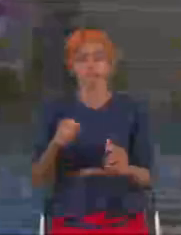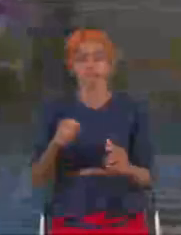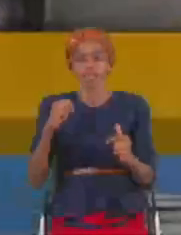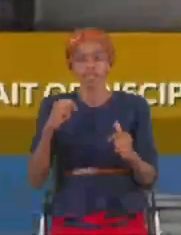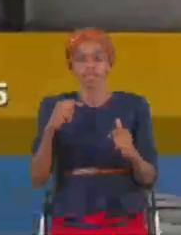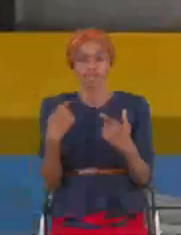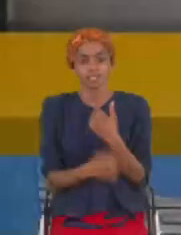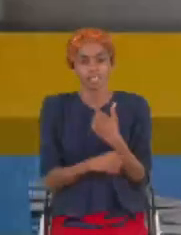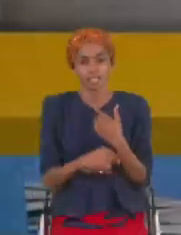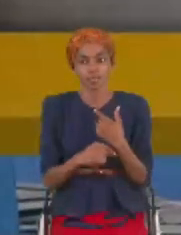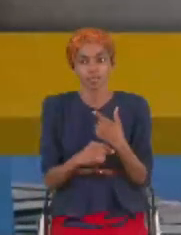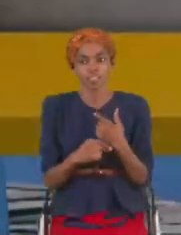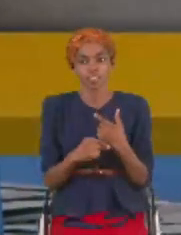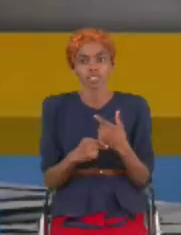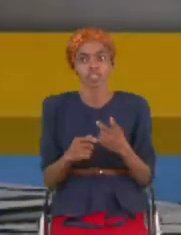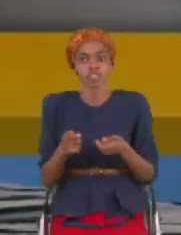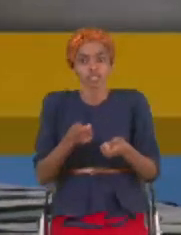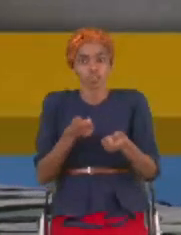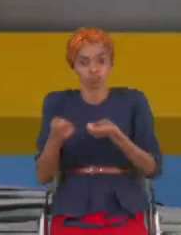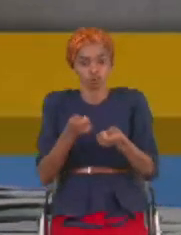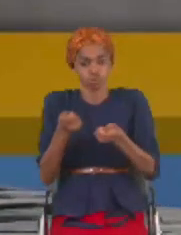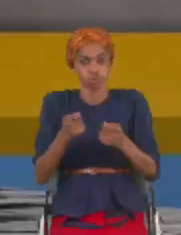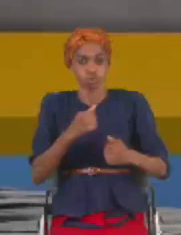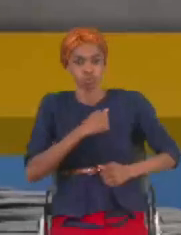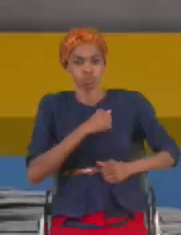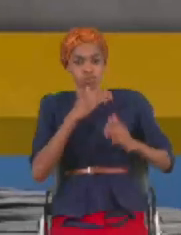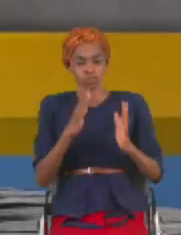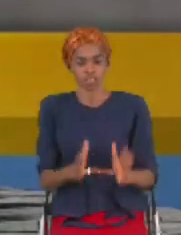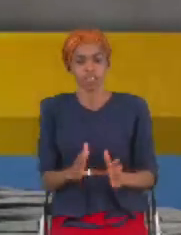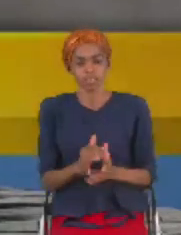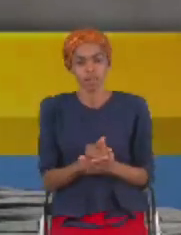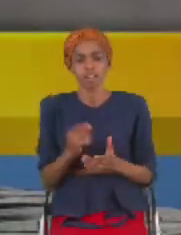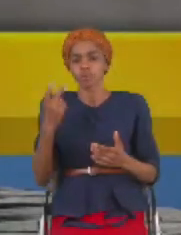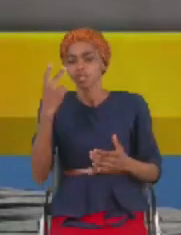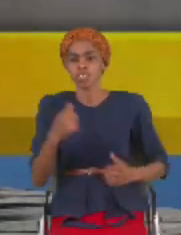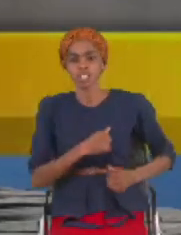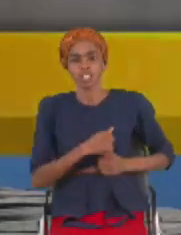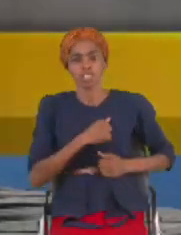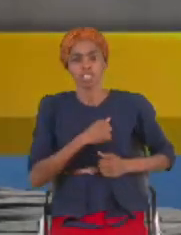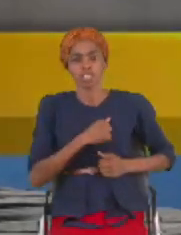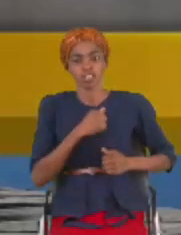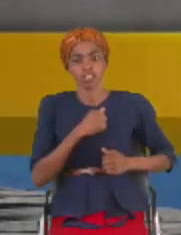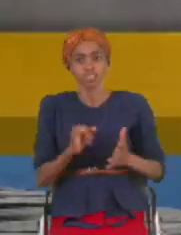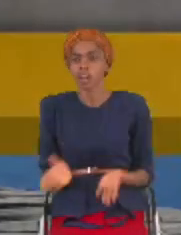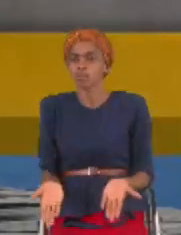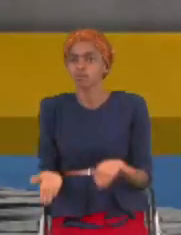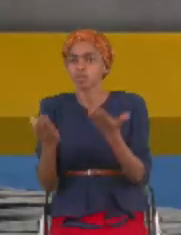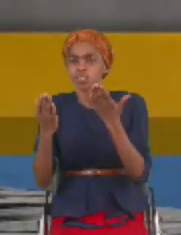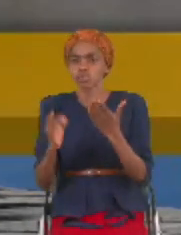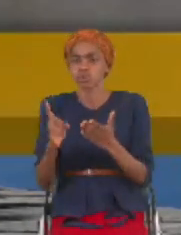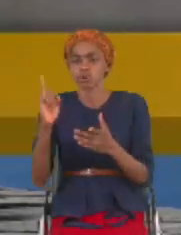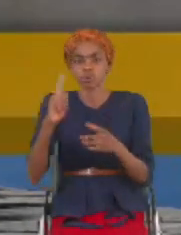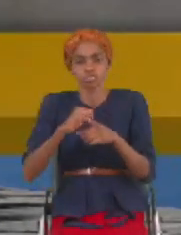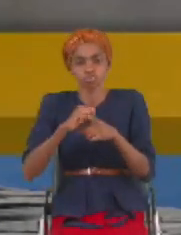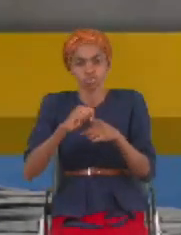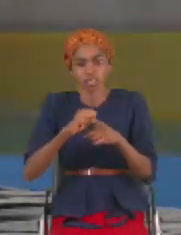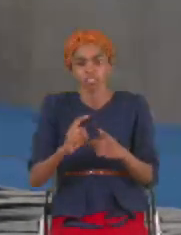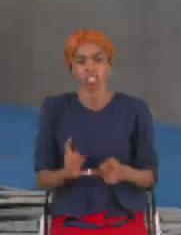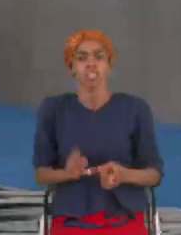noorda non le soldat le soldat normal qu'ils aient suscité pour combattre pour les droits